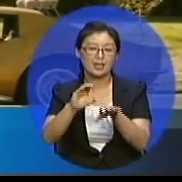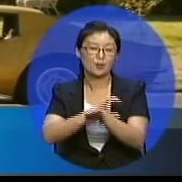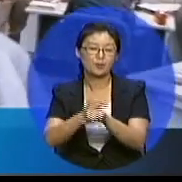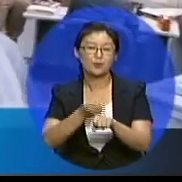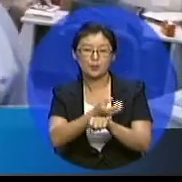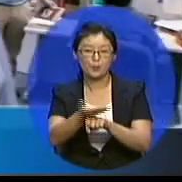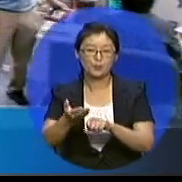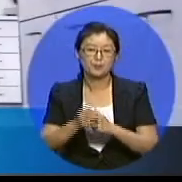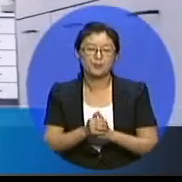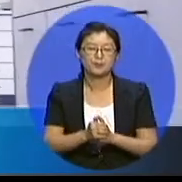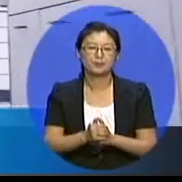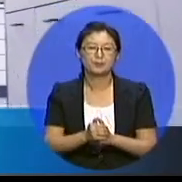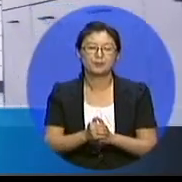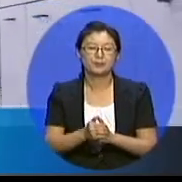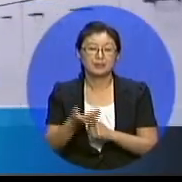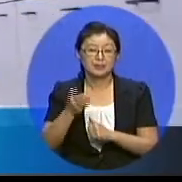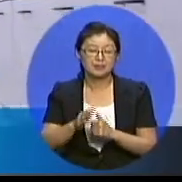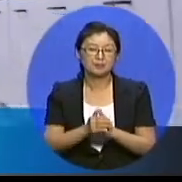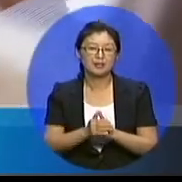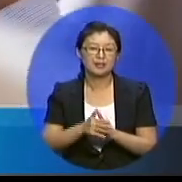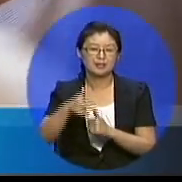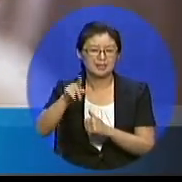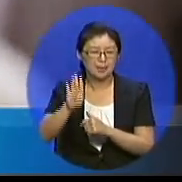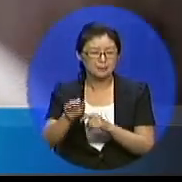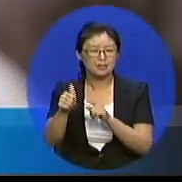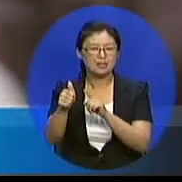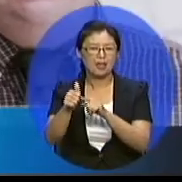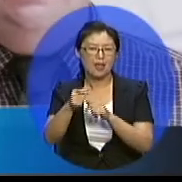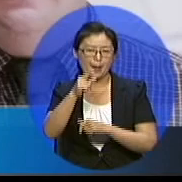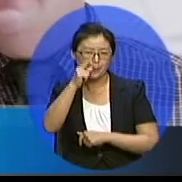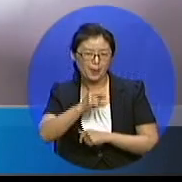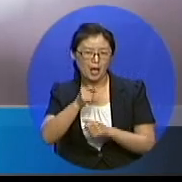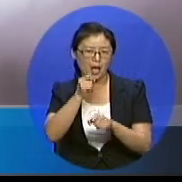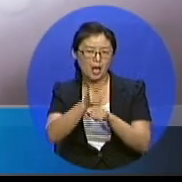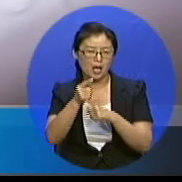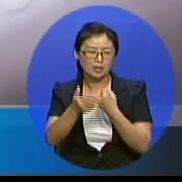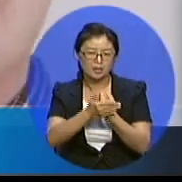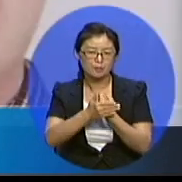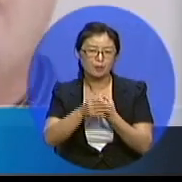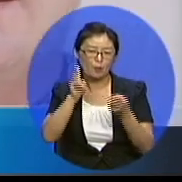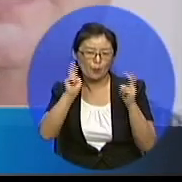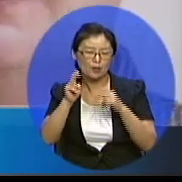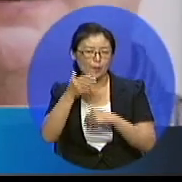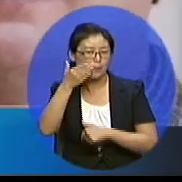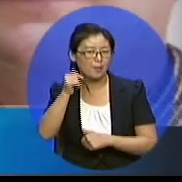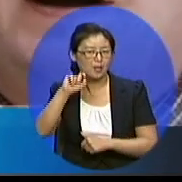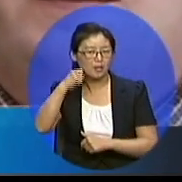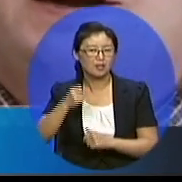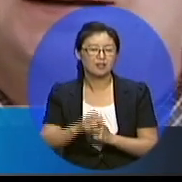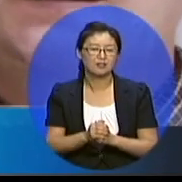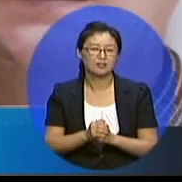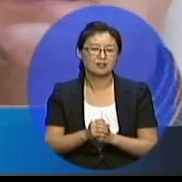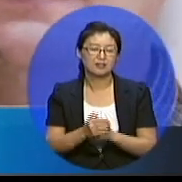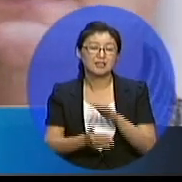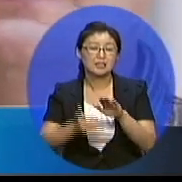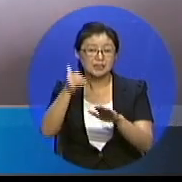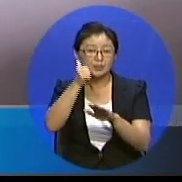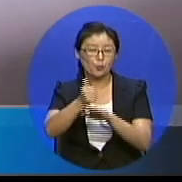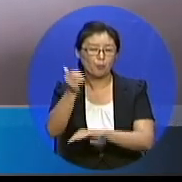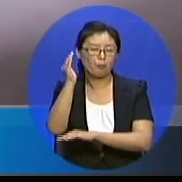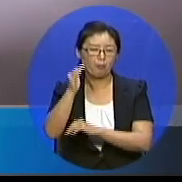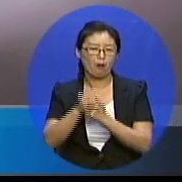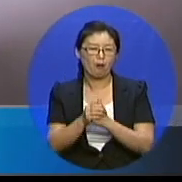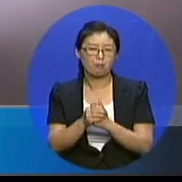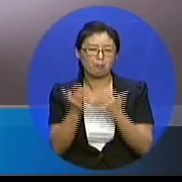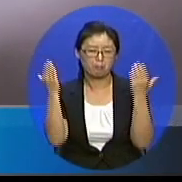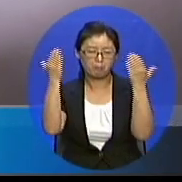보급합니다. 하지만 잡스의 예민한 성격과 완벽주의는 회사에서 잡음을 만들고 그의 성공 신화에도 점차